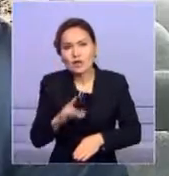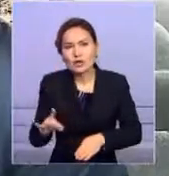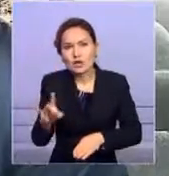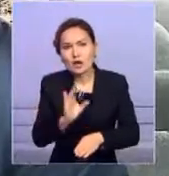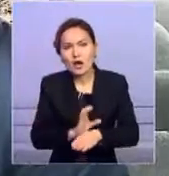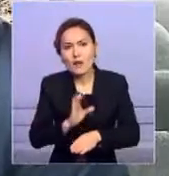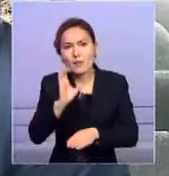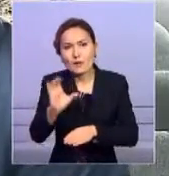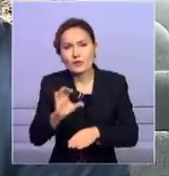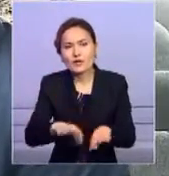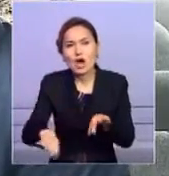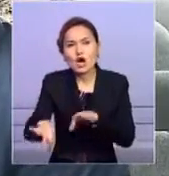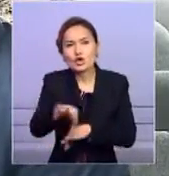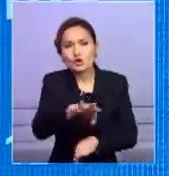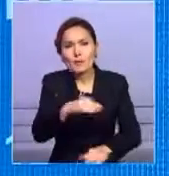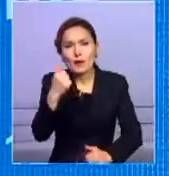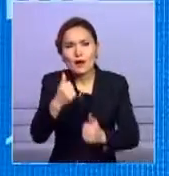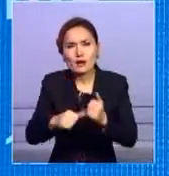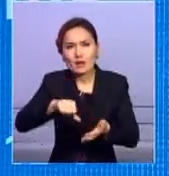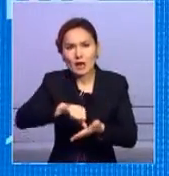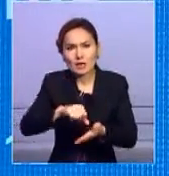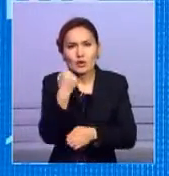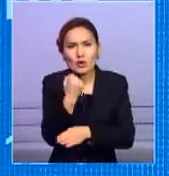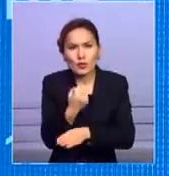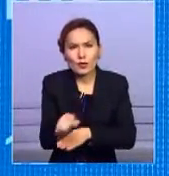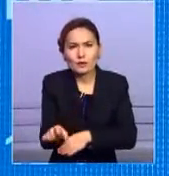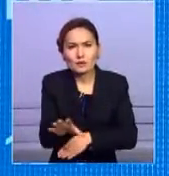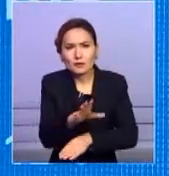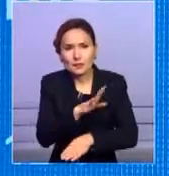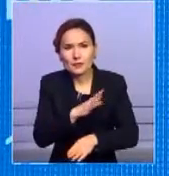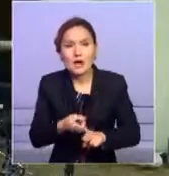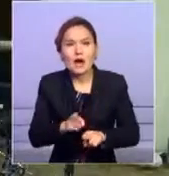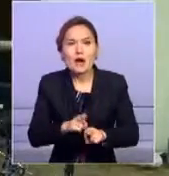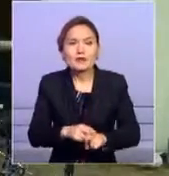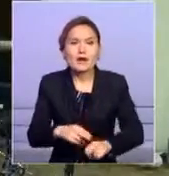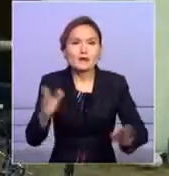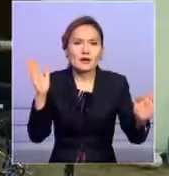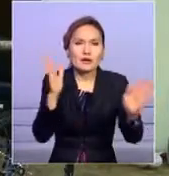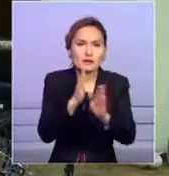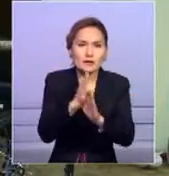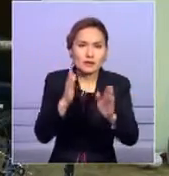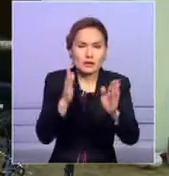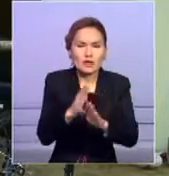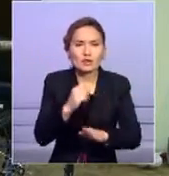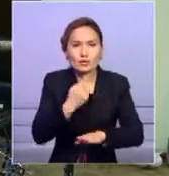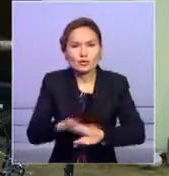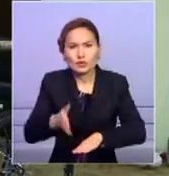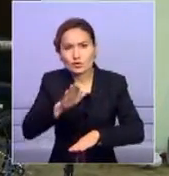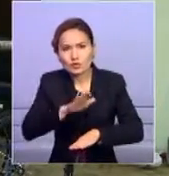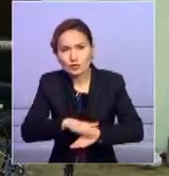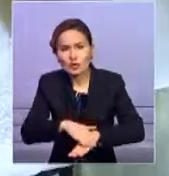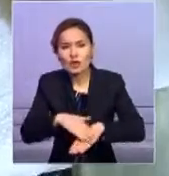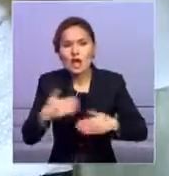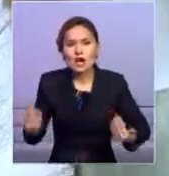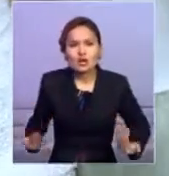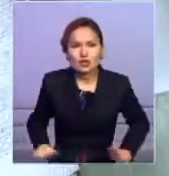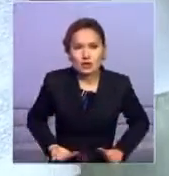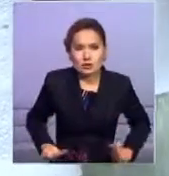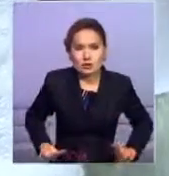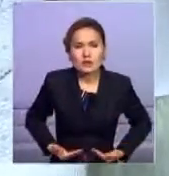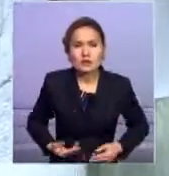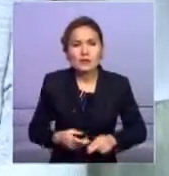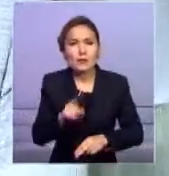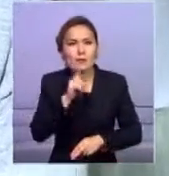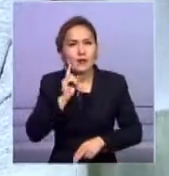миллион теңге болатын жобасының мақұлданғаны туралы қуанышты хабар жетті. Тағдырдың соқпақты жолында қиындықпен бетпе-бет